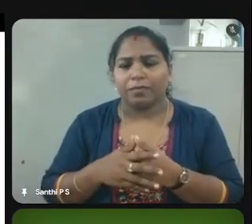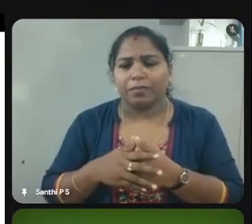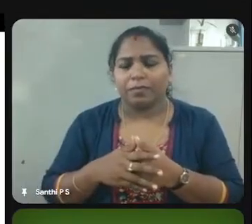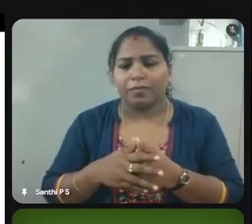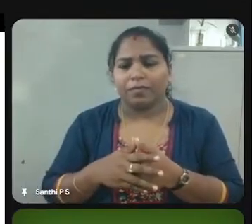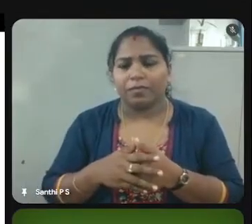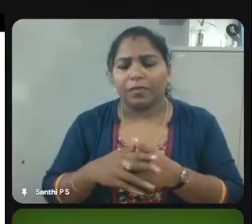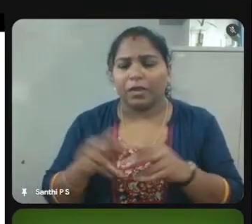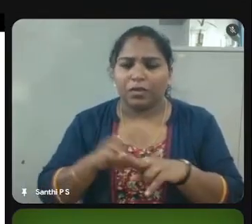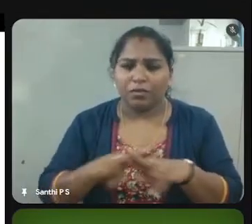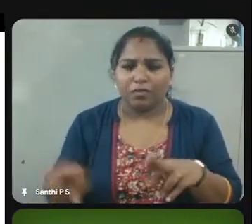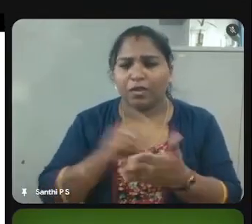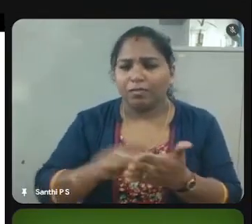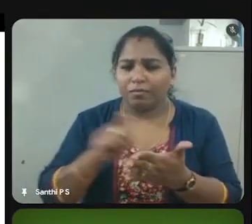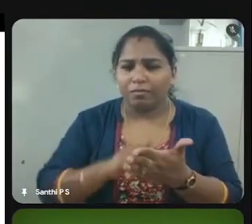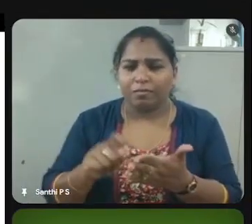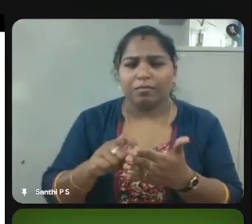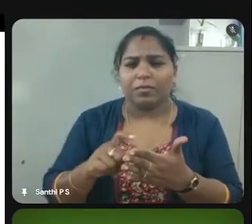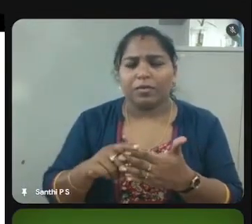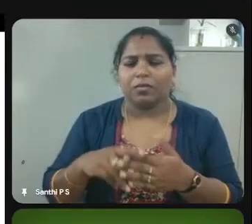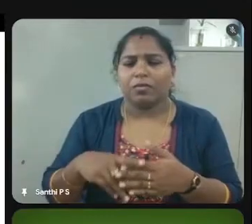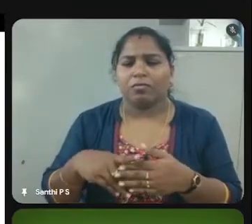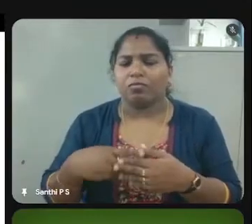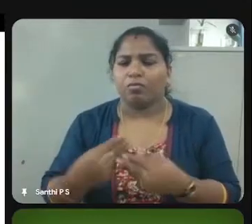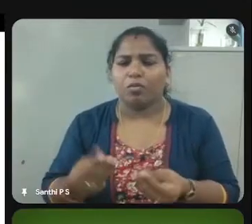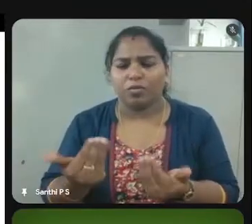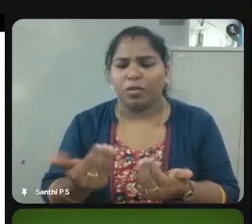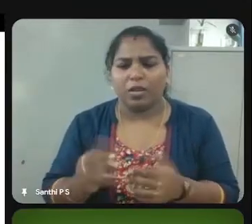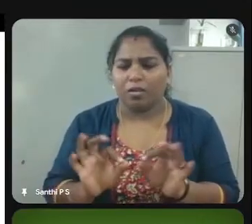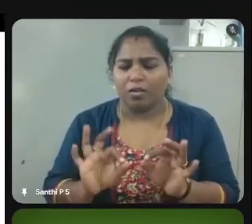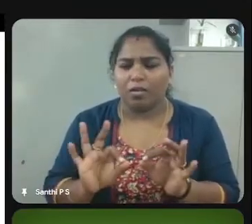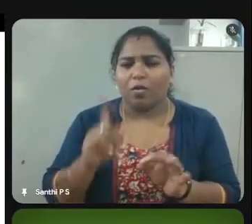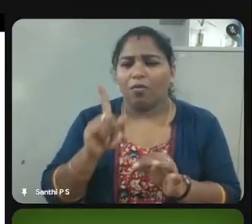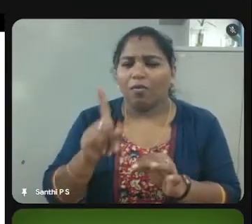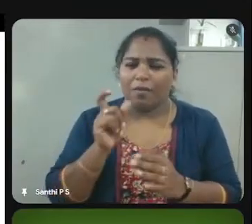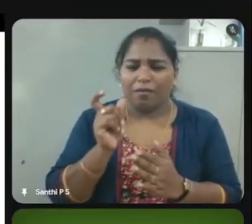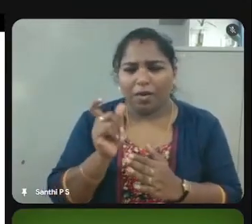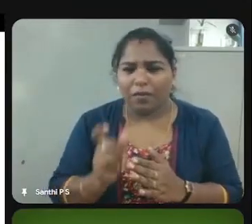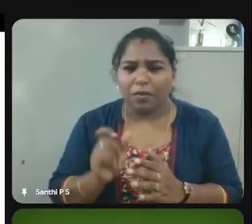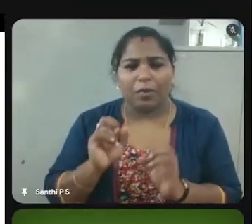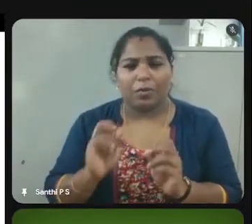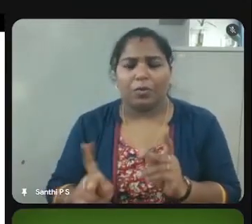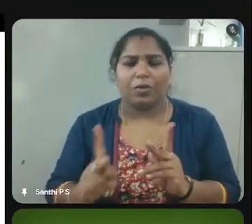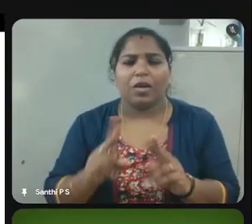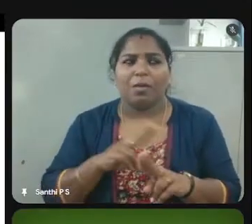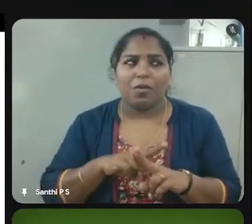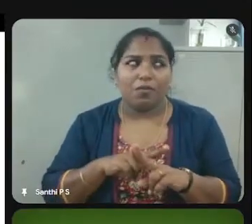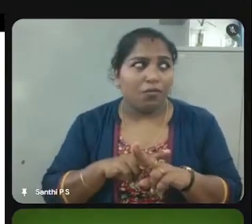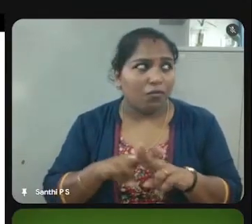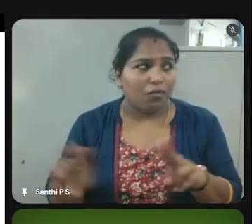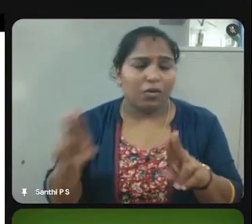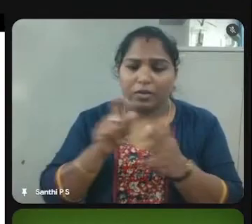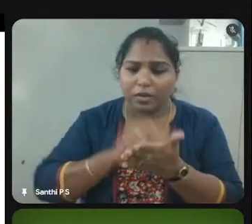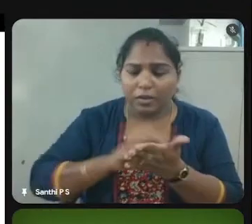നമുക്ക് എഴുതിക്കാൻ സാധിക്കാറില്ല. 1 വേർഡ് മാതിരി അങ്ങനെയൊക്കെ എഴുതിക്കാൻ പറ്റുന്നുള്ളൂ. നമ്മൾ കൂടുതൽ എഴുതിക്കുകയാണെങ്കിലും മതി എന്ന്